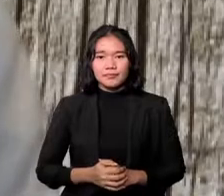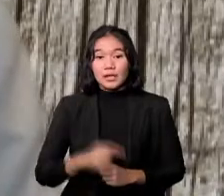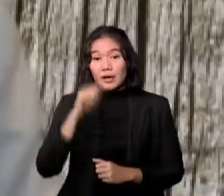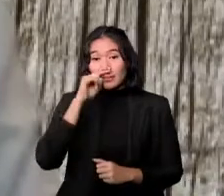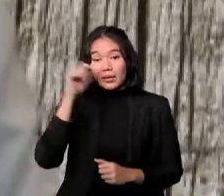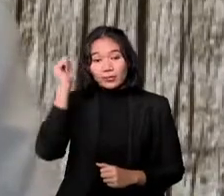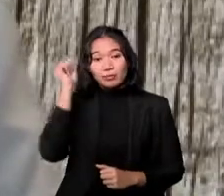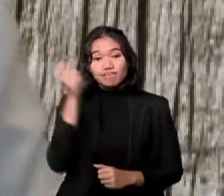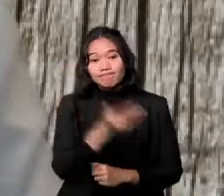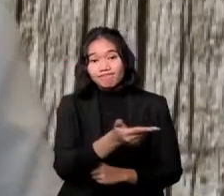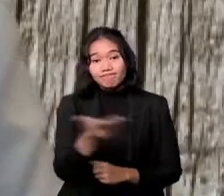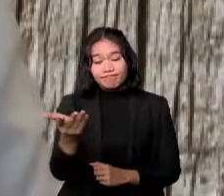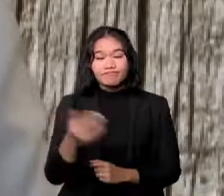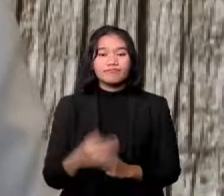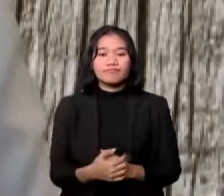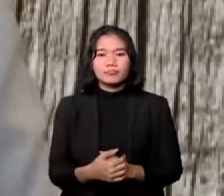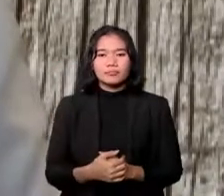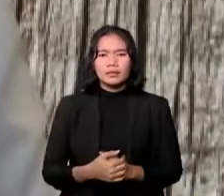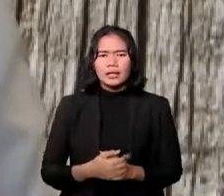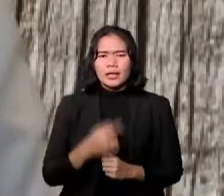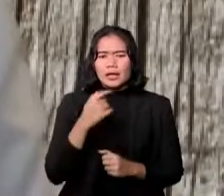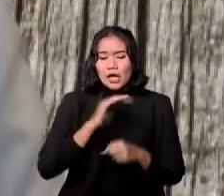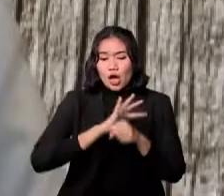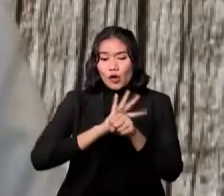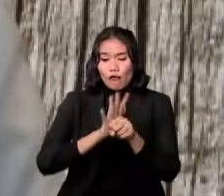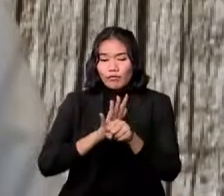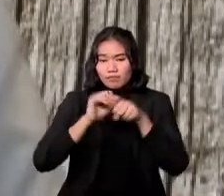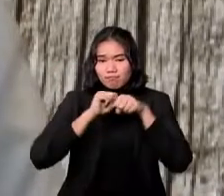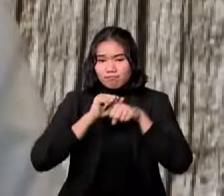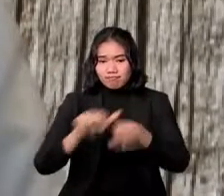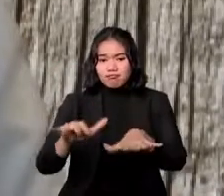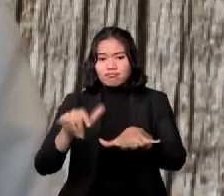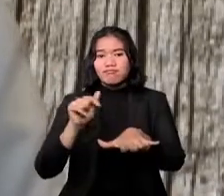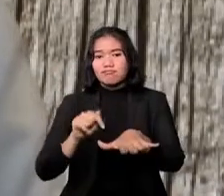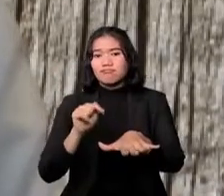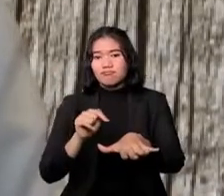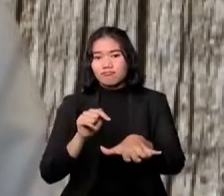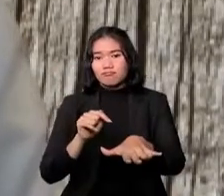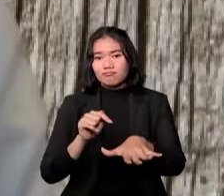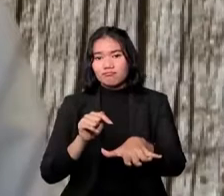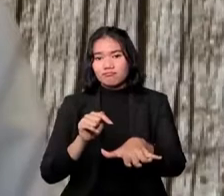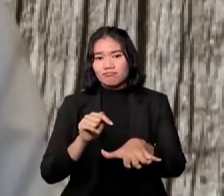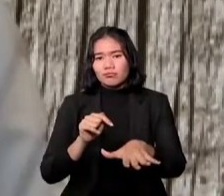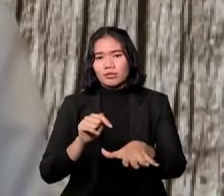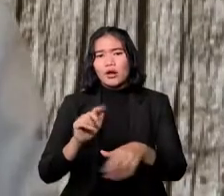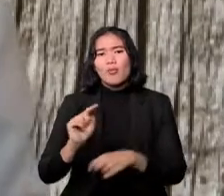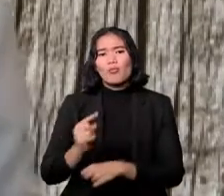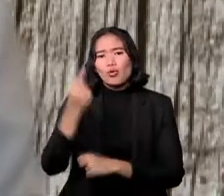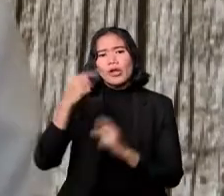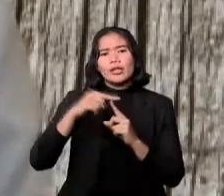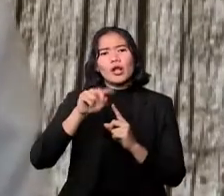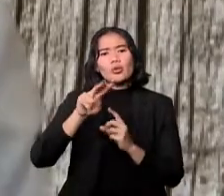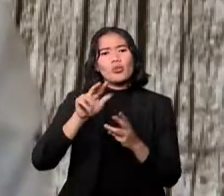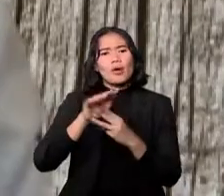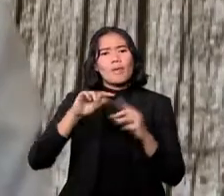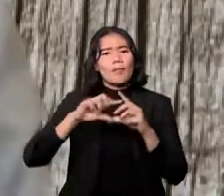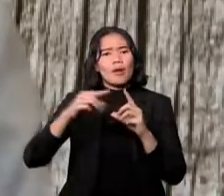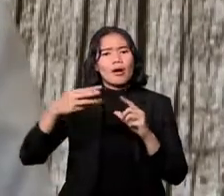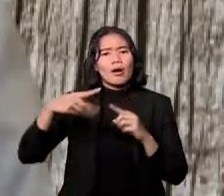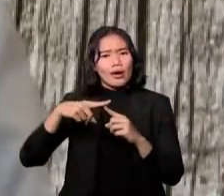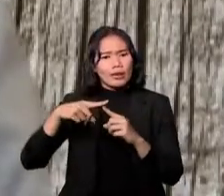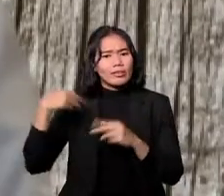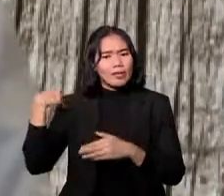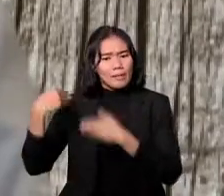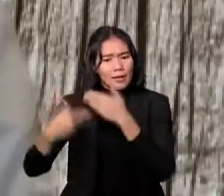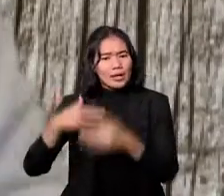Bapak-Ibu sekalian, kiranya mengenai COVID ini ya, kita sebagai kita ketahui sejak tanggal 2 Maret sampai sekarang